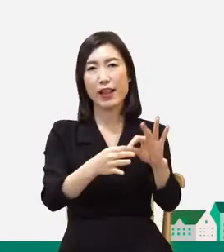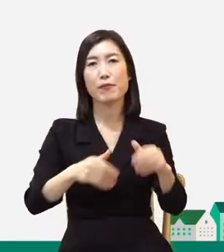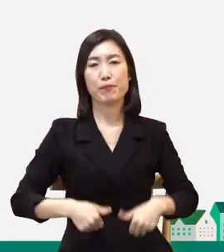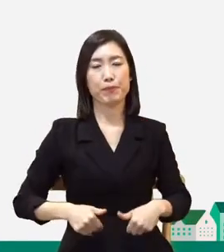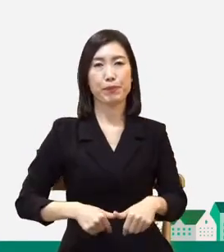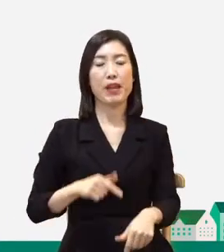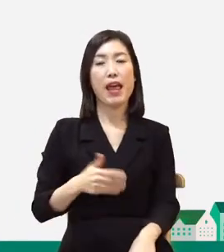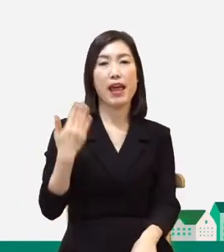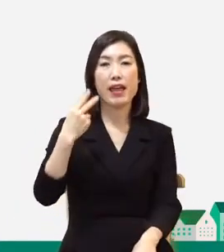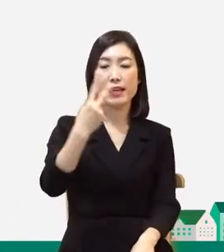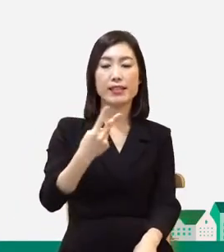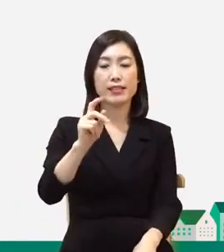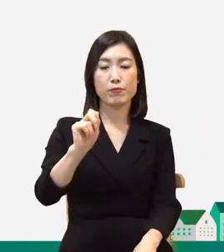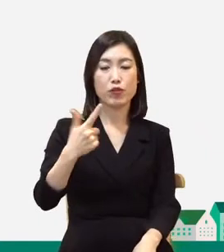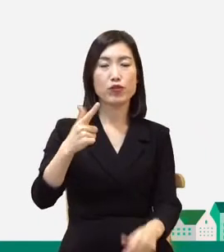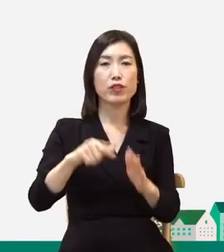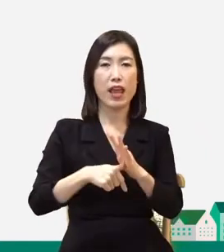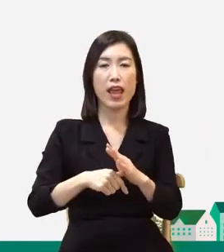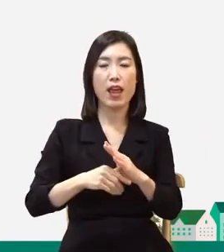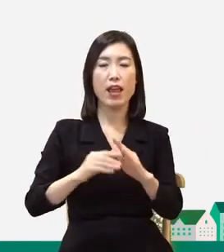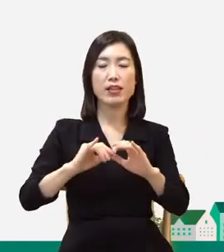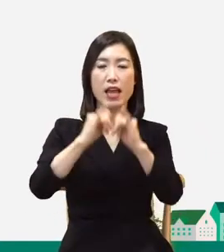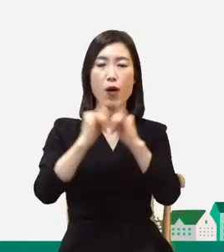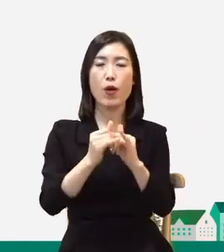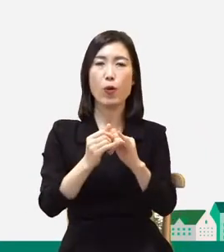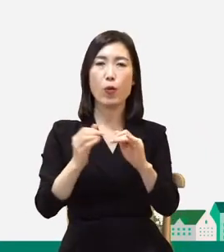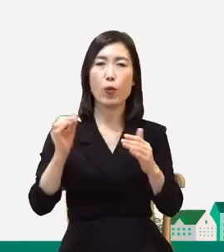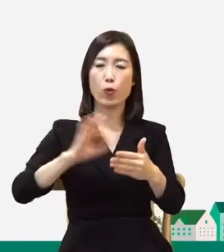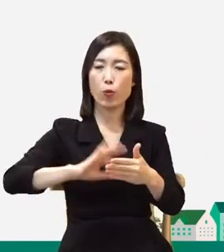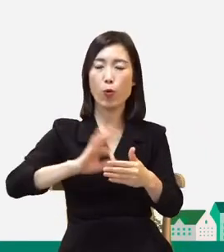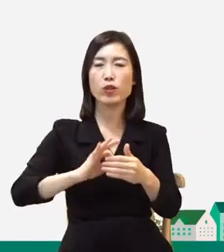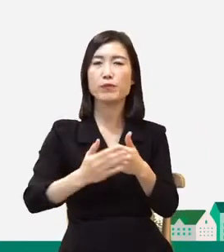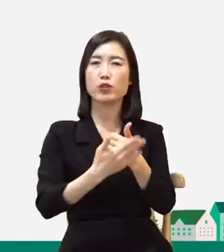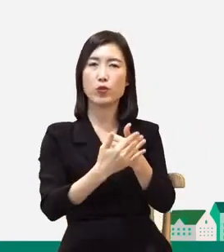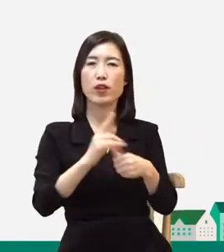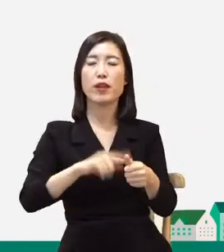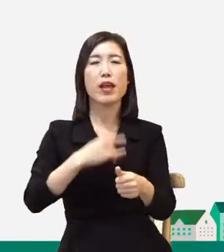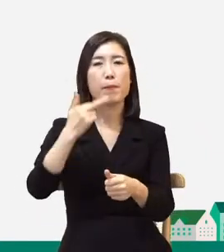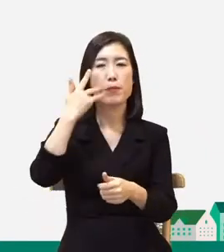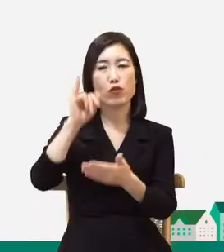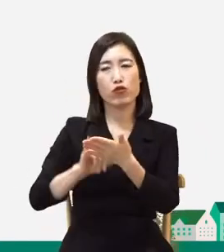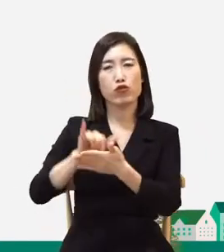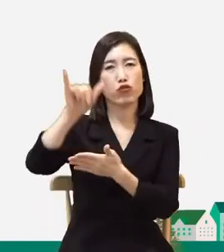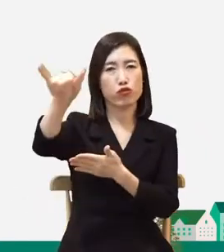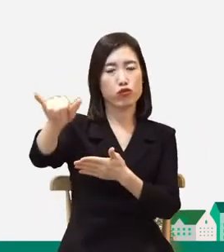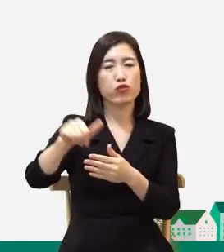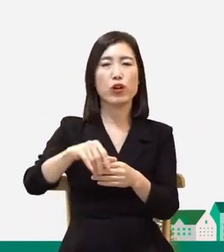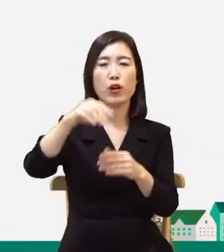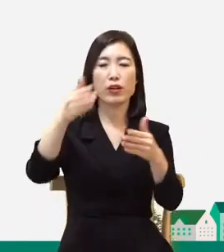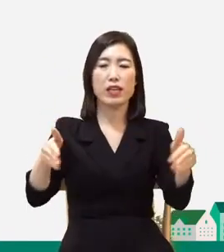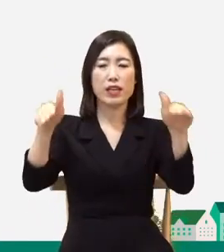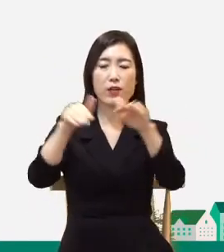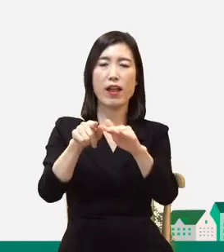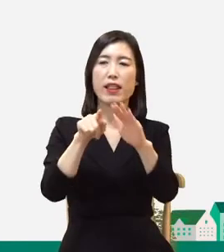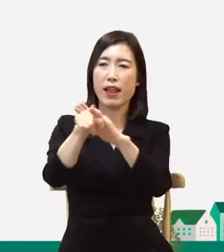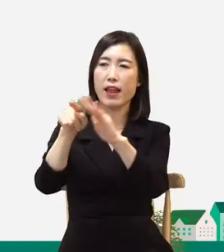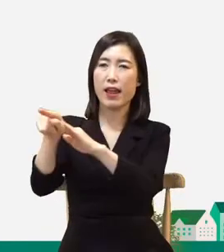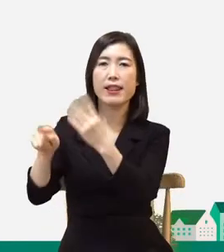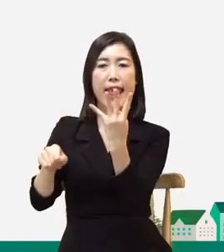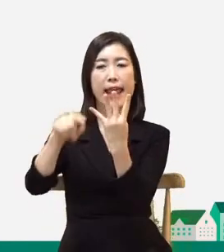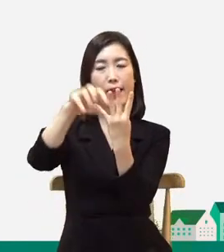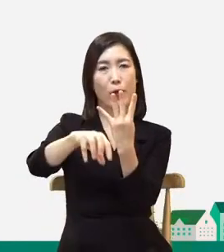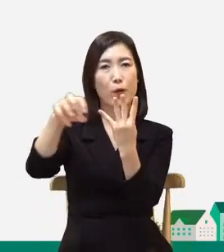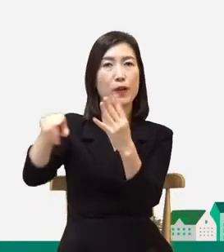2016년도 공동모금의 지원을 받아서 저희가 미국의 지원주택을 다녀왔었습니다. 네 군데의 기관을 방문했었는데요.